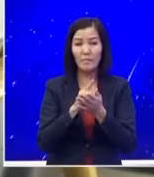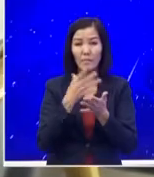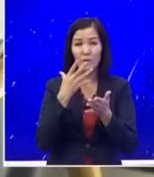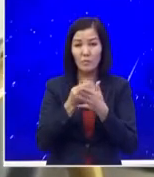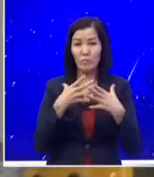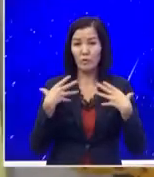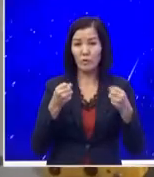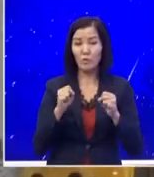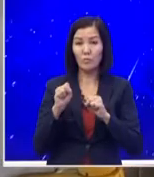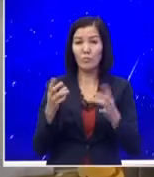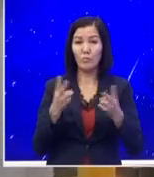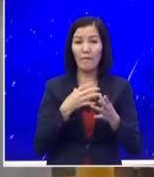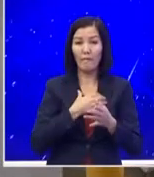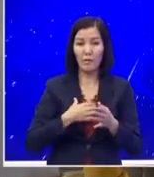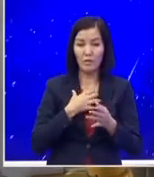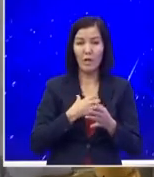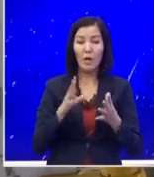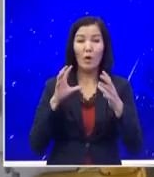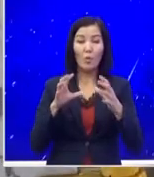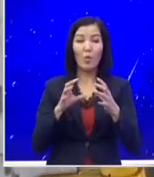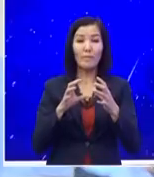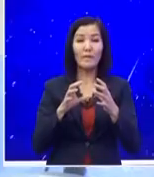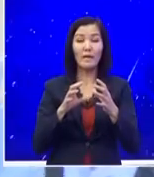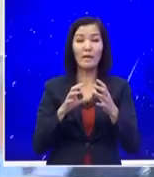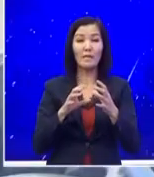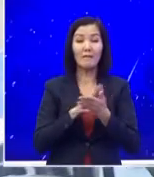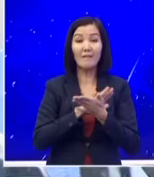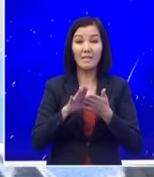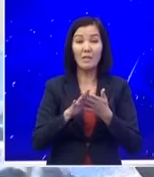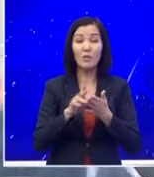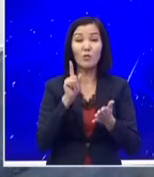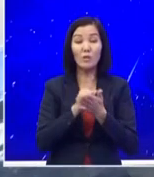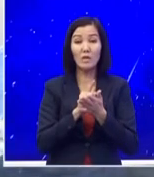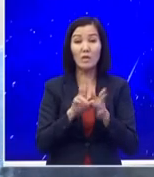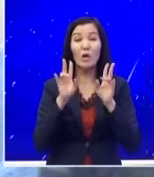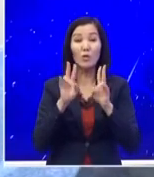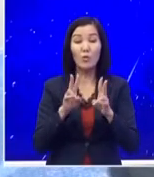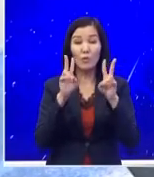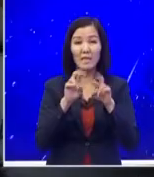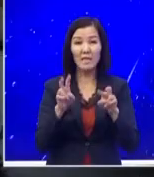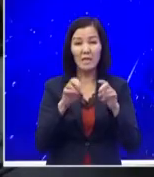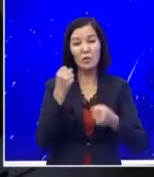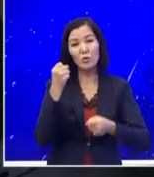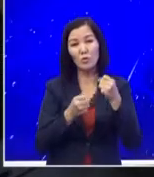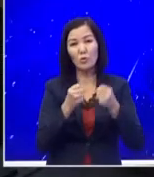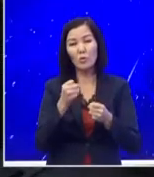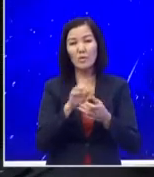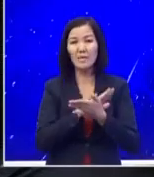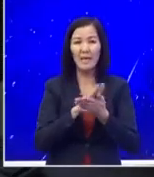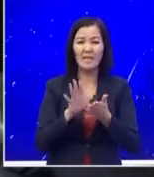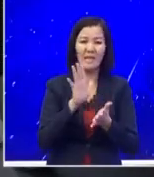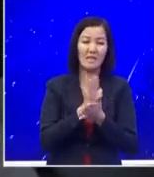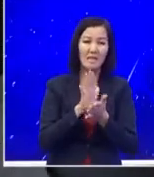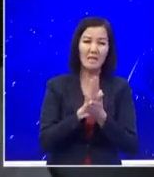ғой біреудікіміз. Әр қоғамдық көлік автотұрақтан шыққан кезде тазартылуы керек. Алайда тексеріс барысында кей жүргізушілердің санитарлық